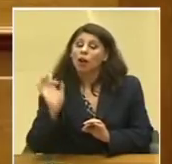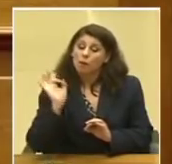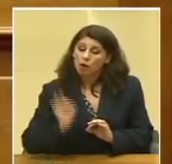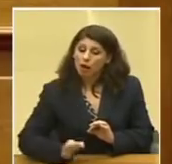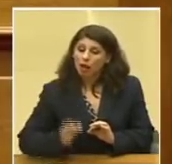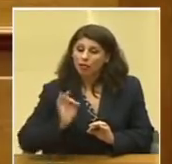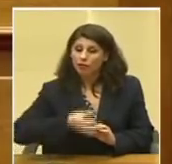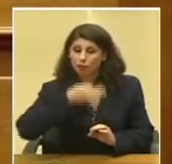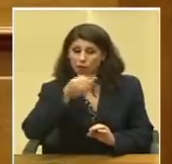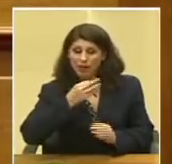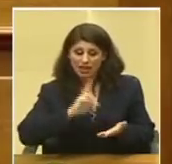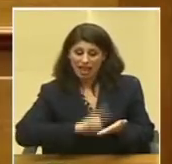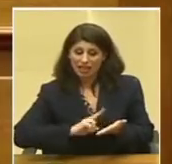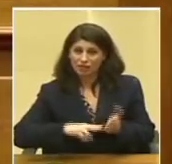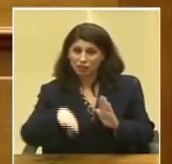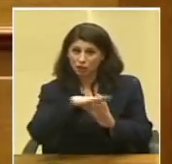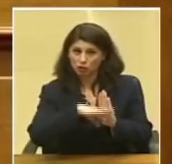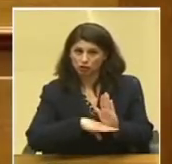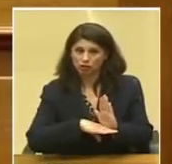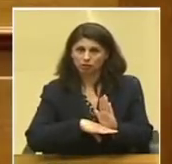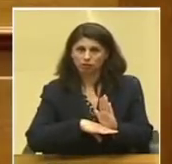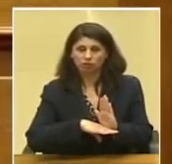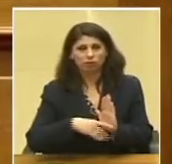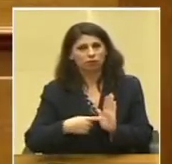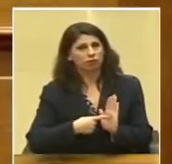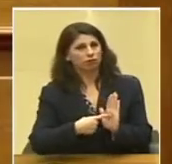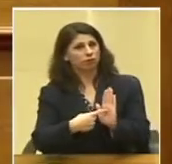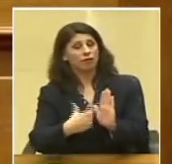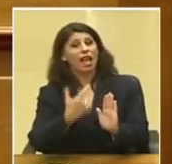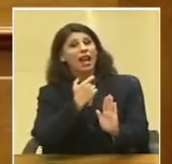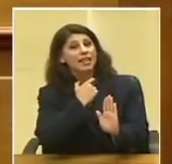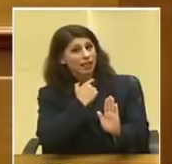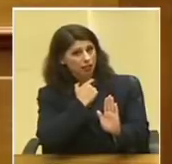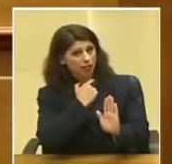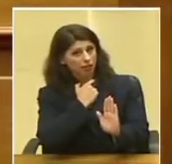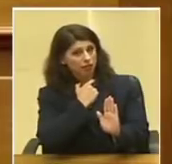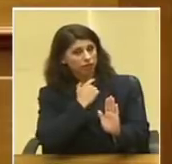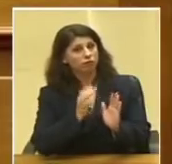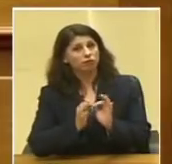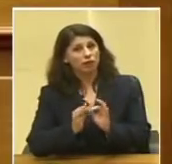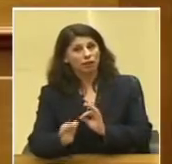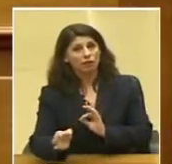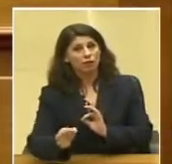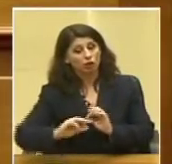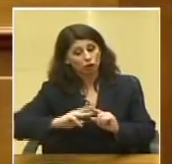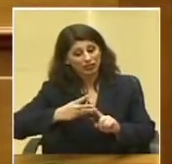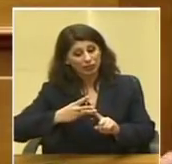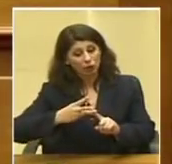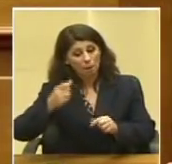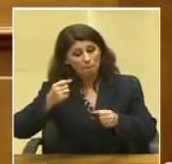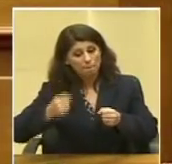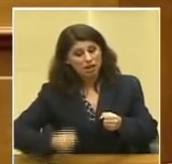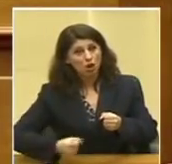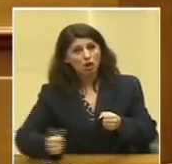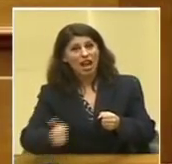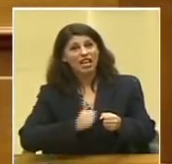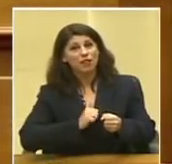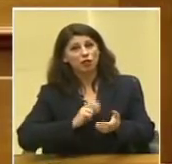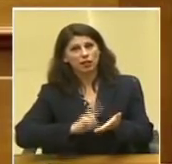για το ασφαλιστικό σύστημα διατρανώνετε την ανάγκη να εφαρμοστεί ο τρίτος πυλώνας της ιδιωτικής